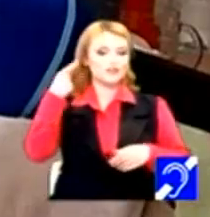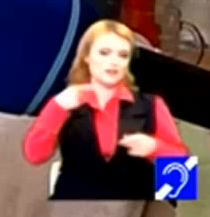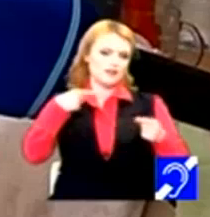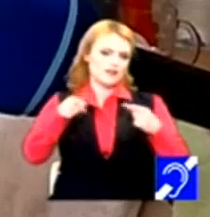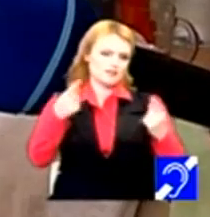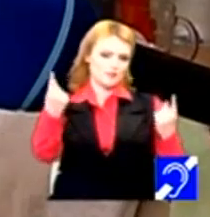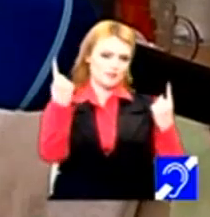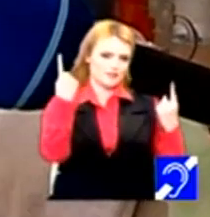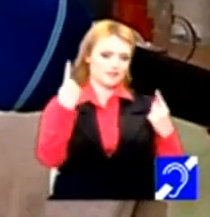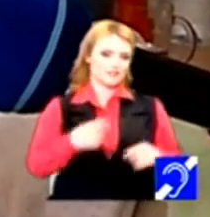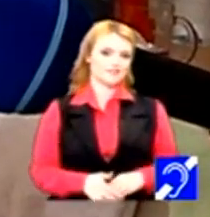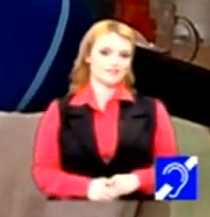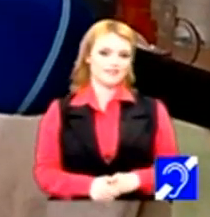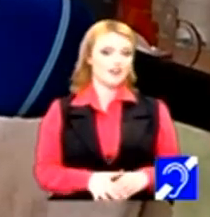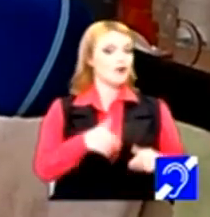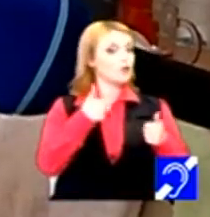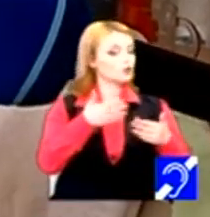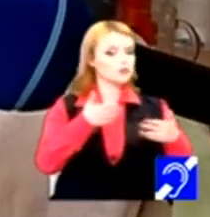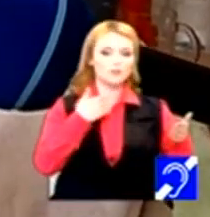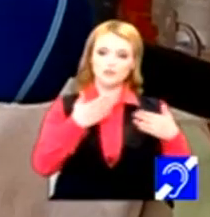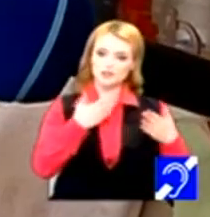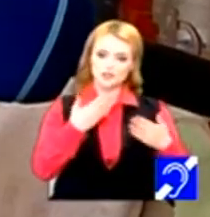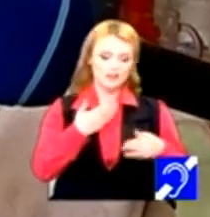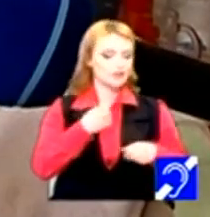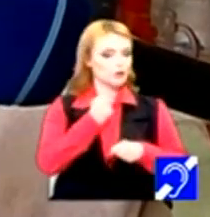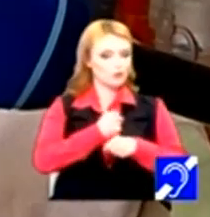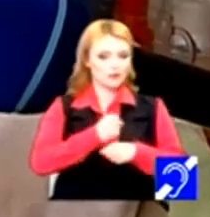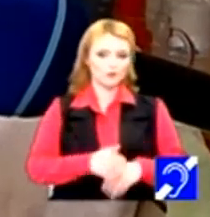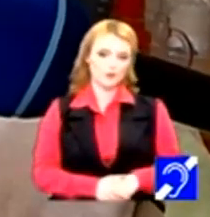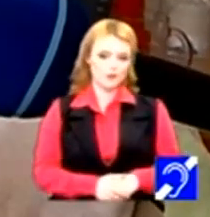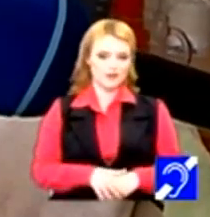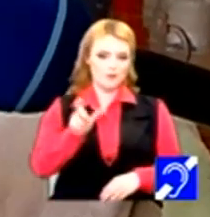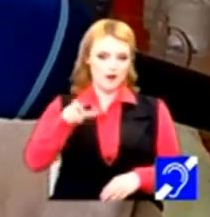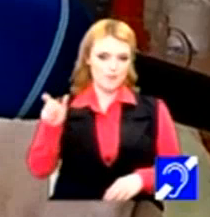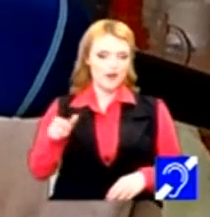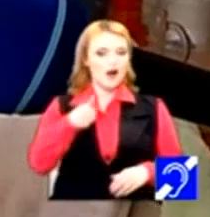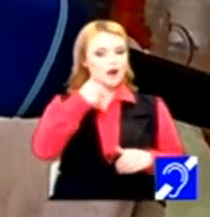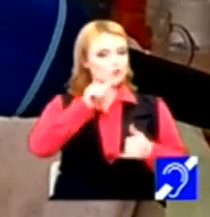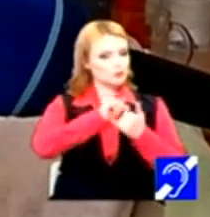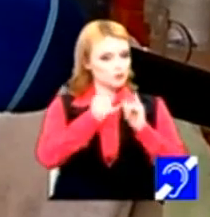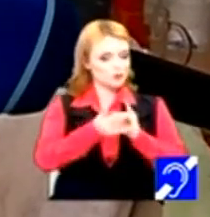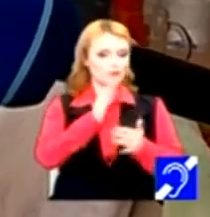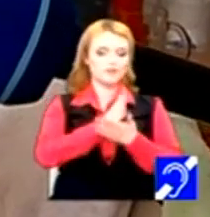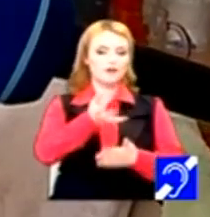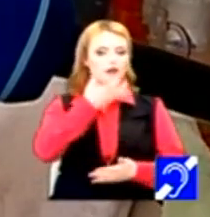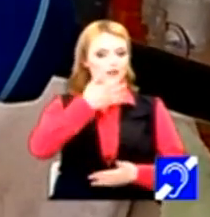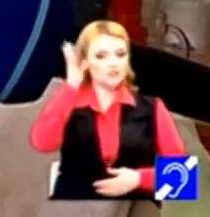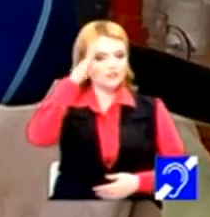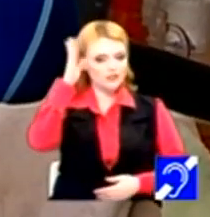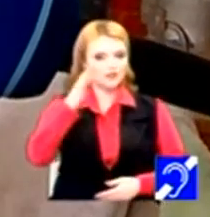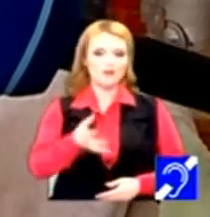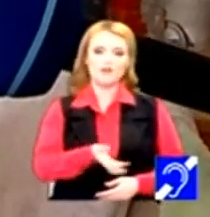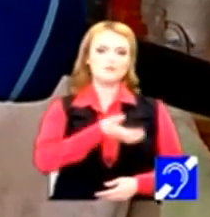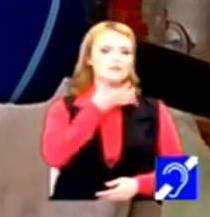vizibile. Отношения очень хорошие персонала. Условия тоже хорошие, горячая вода, тепло.